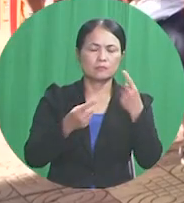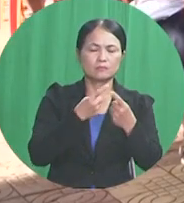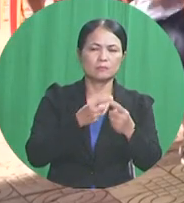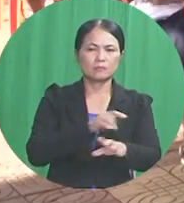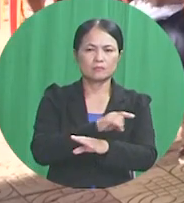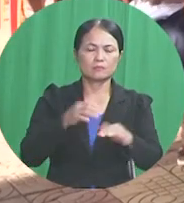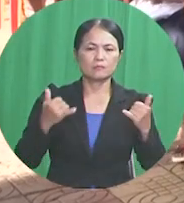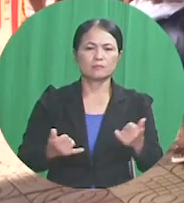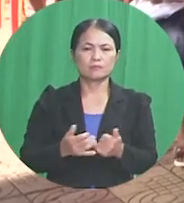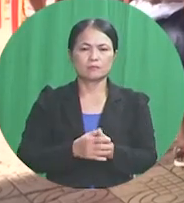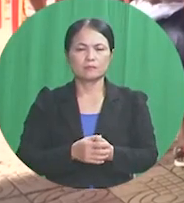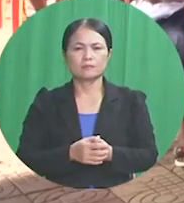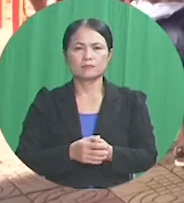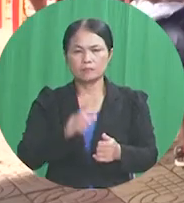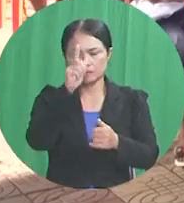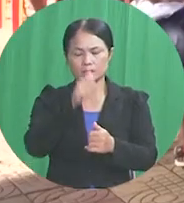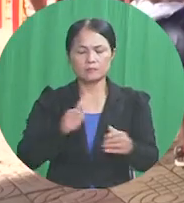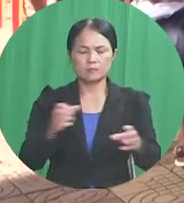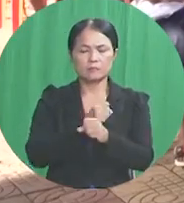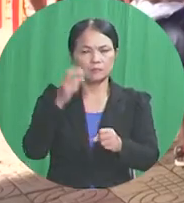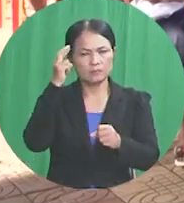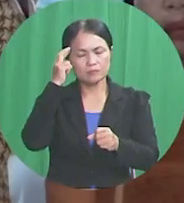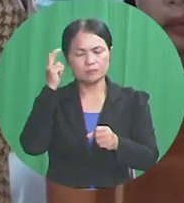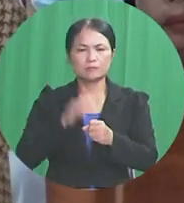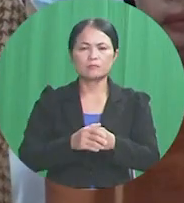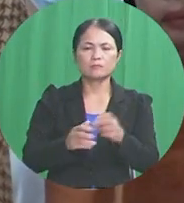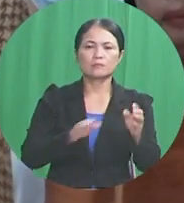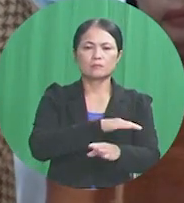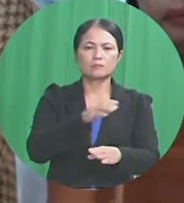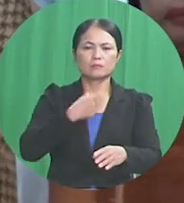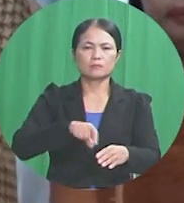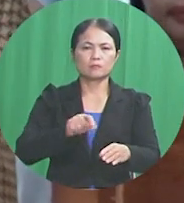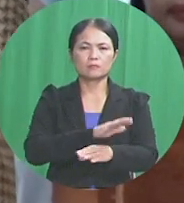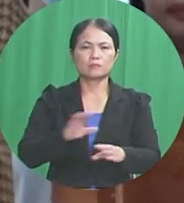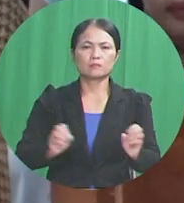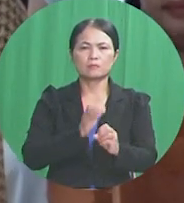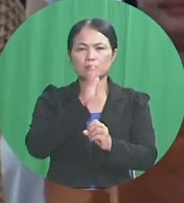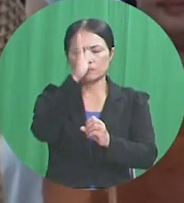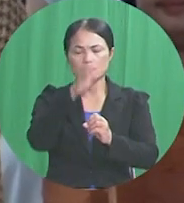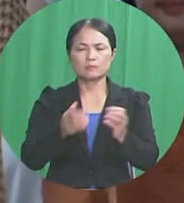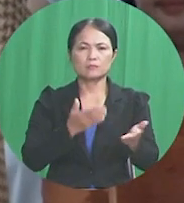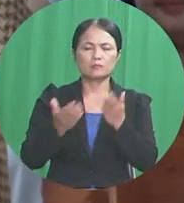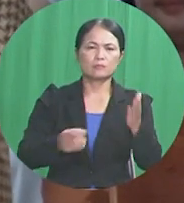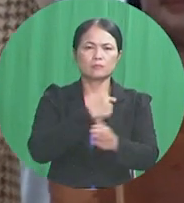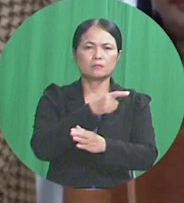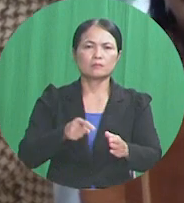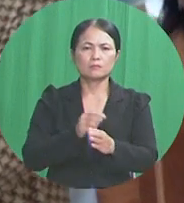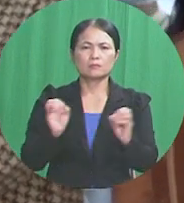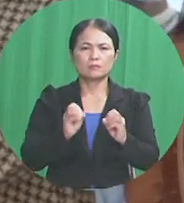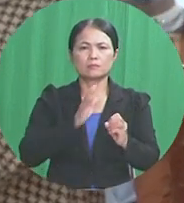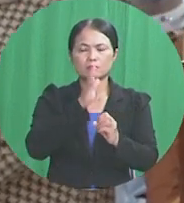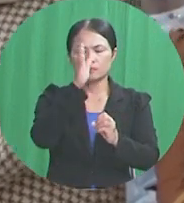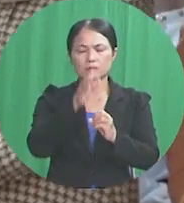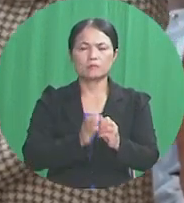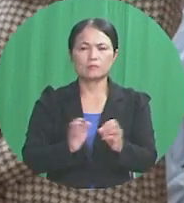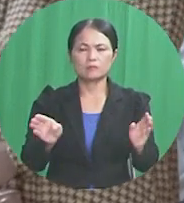นียเปนีเลจุมเตี้ยกบานกรานรำลึกดอกขมุยขมุยกมากรมเปรียแต่งอท้าทวายตบัดแต่ยื่นกรมเปรียกรมบะ